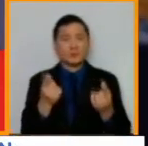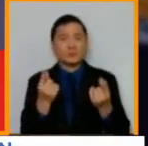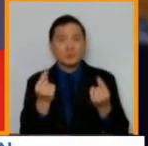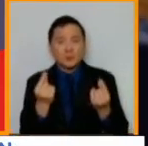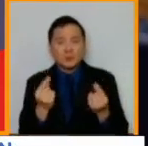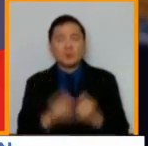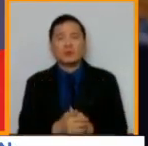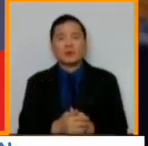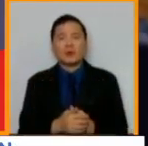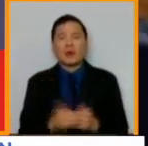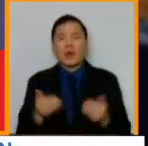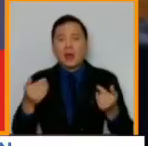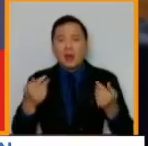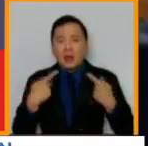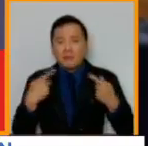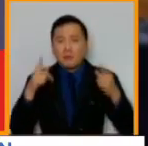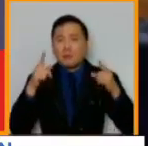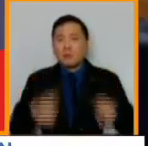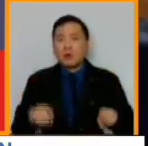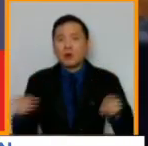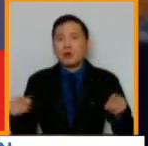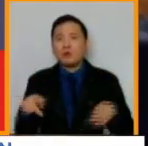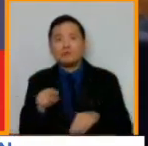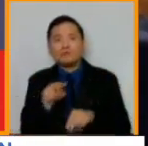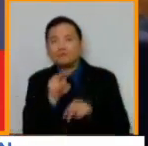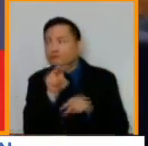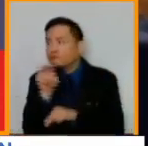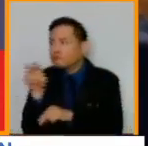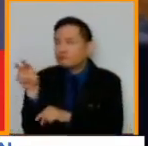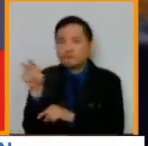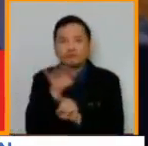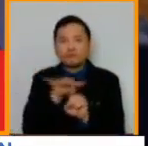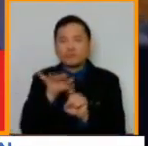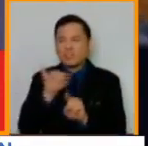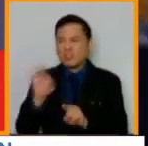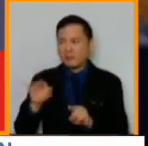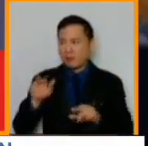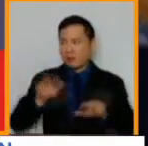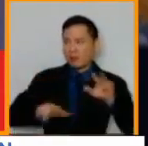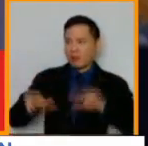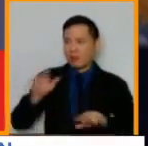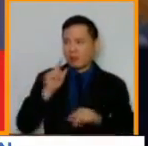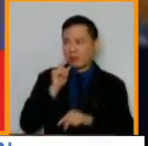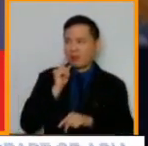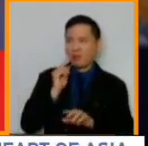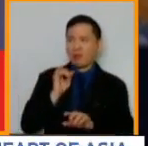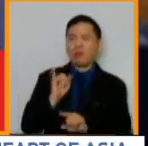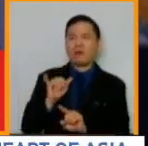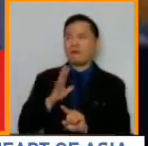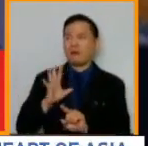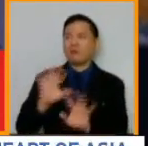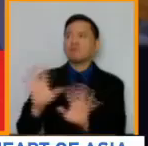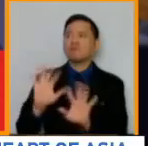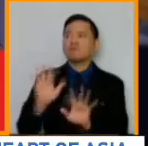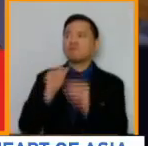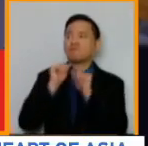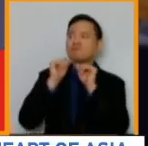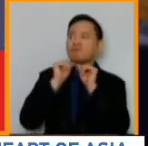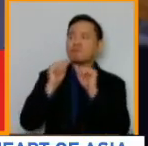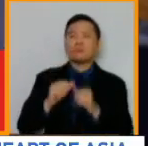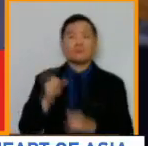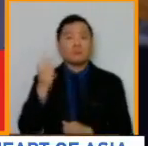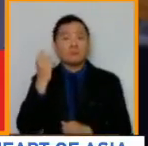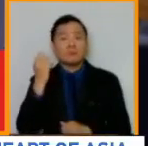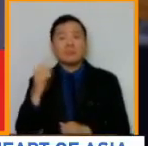sila, hindi sila itatanggi nila, hindi sila sabihin na meron. Pero kung alam nila mga galing probinsya na